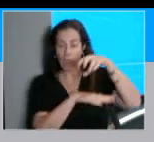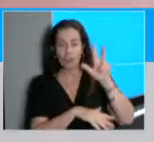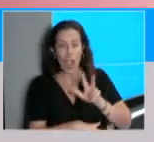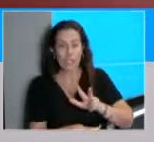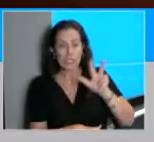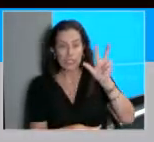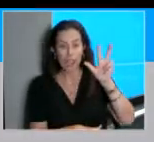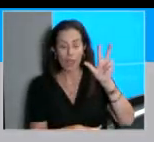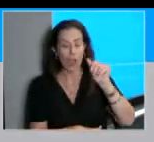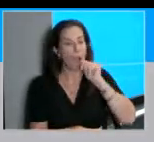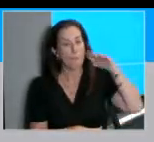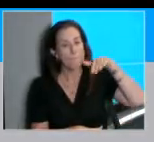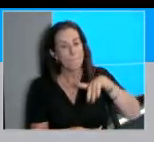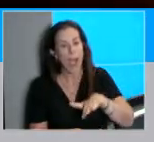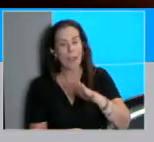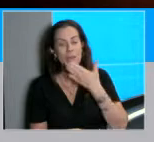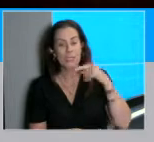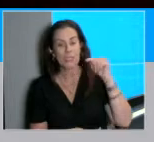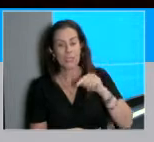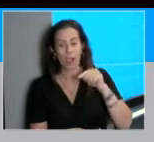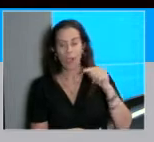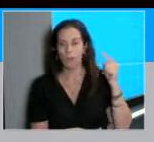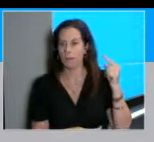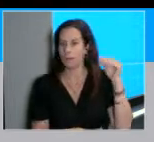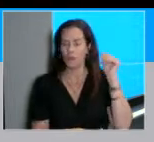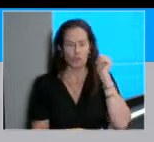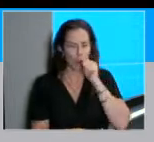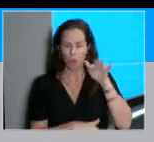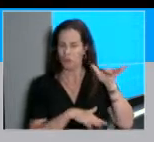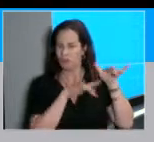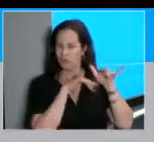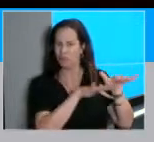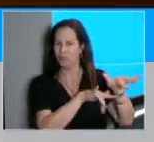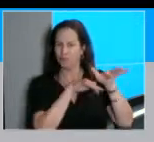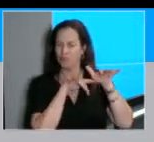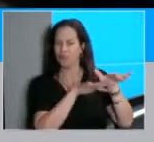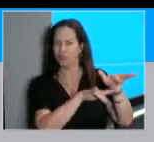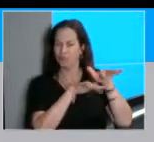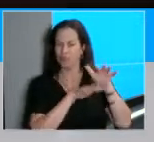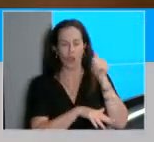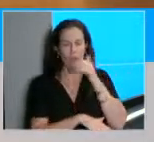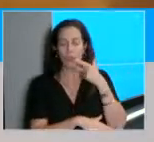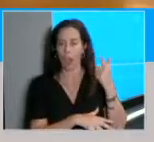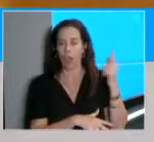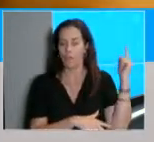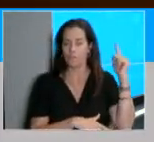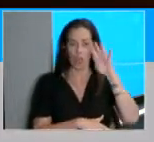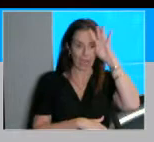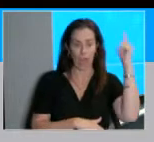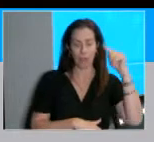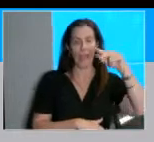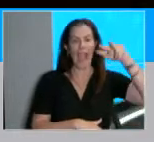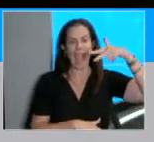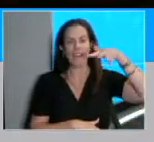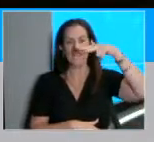אחד מאתרי המים, הבניאס או החצבניאס שמקבלים אלפי אנשים כל יום, היו נתקפים על ידי